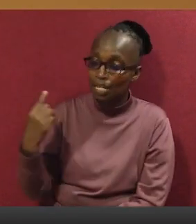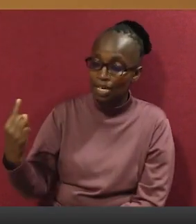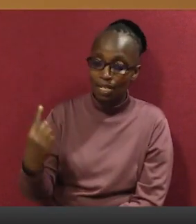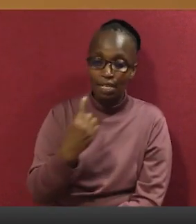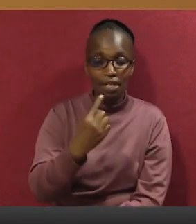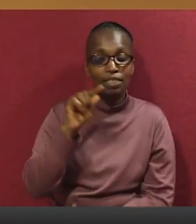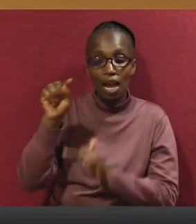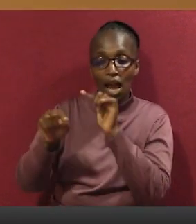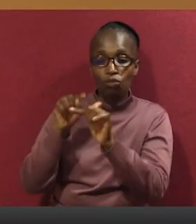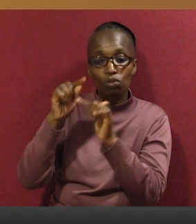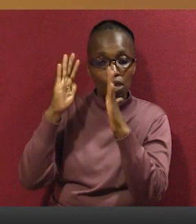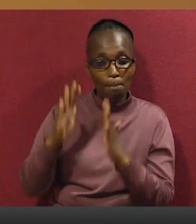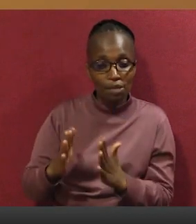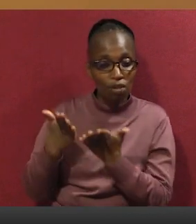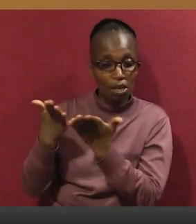gav